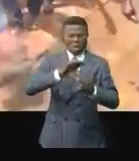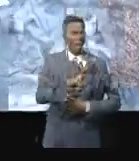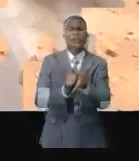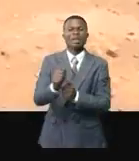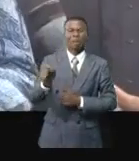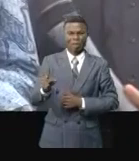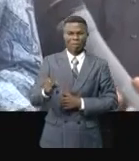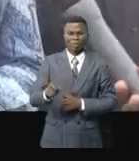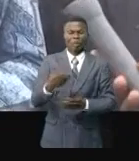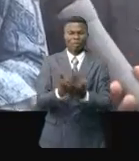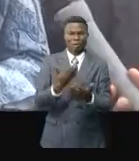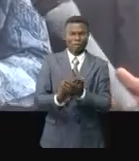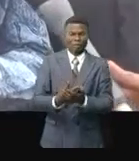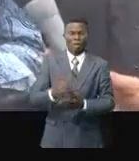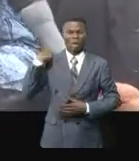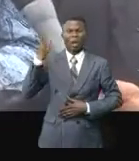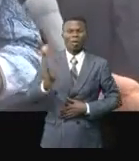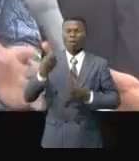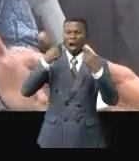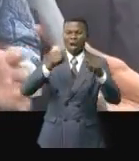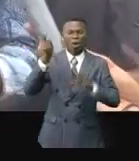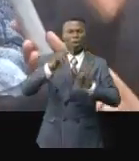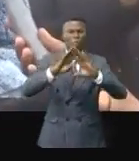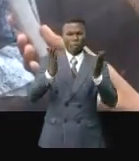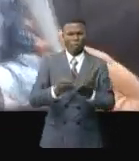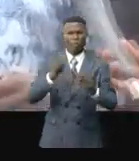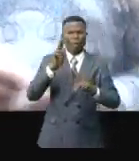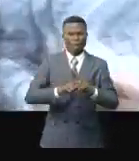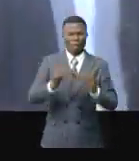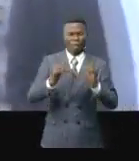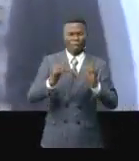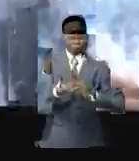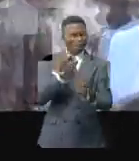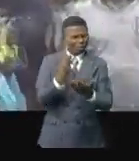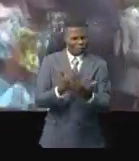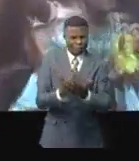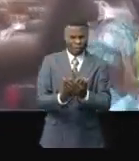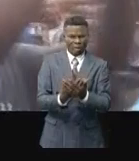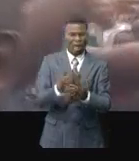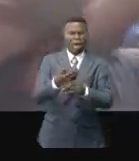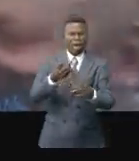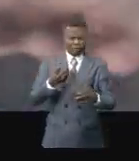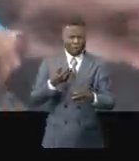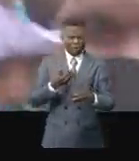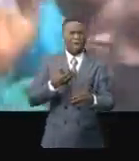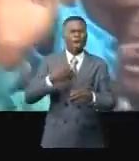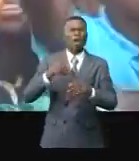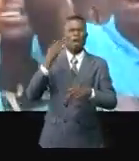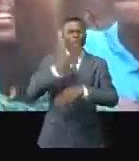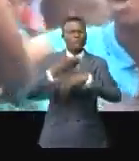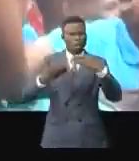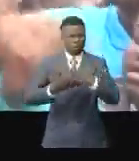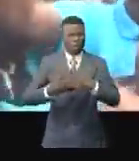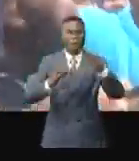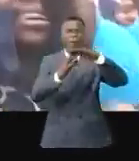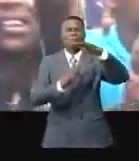sur les champs. L'autorité provinciale a annoncé à la population des mesures d'urgence prises avant d'amorcer les grands travaux de construction du